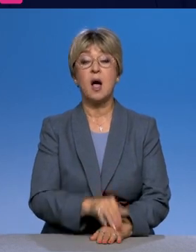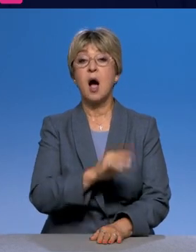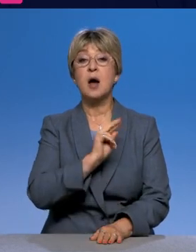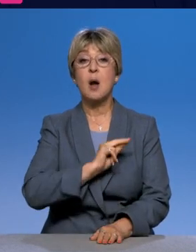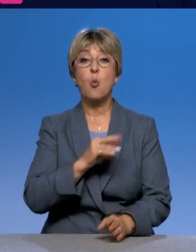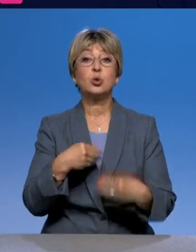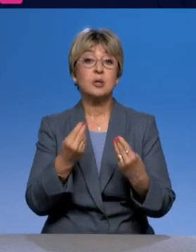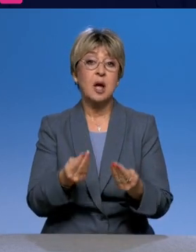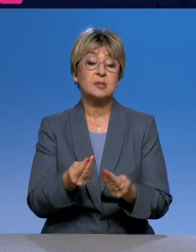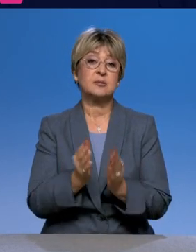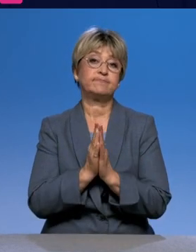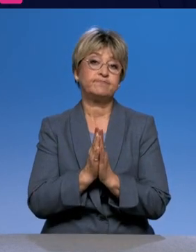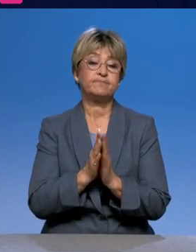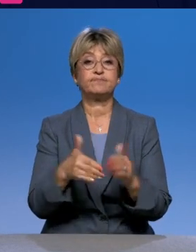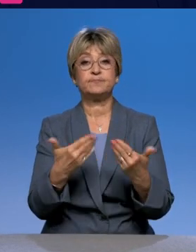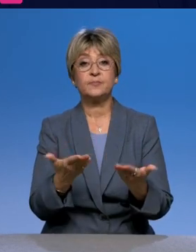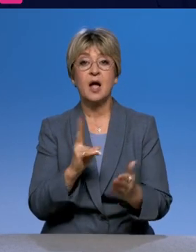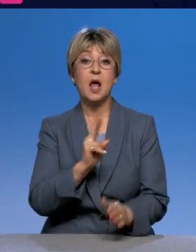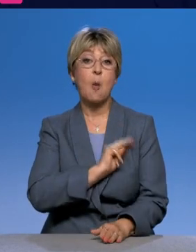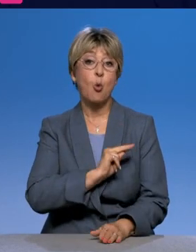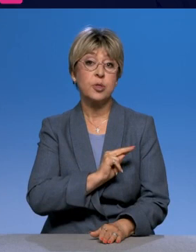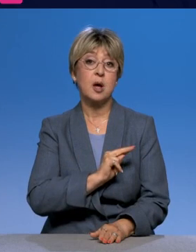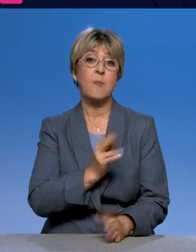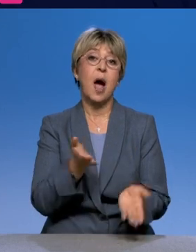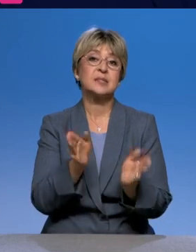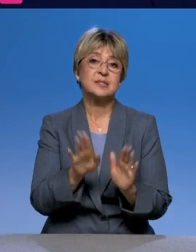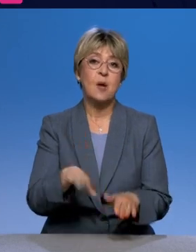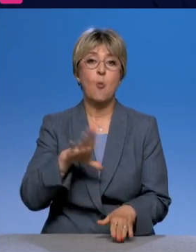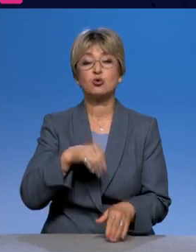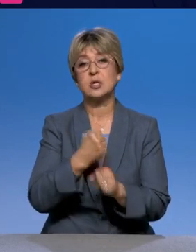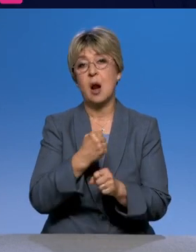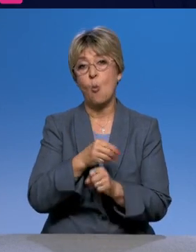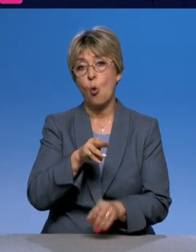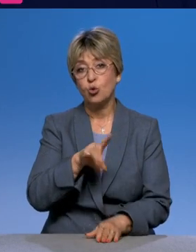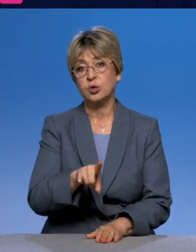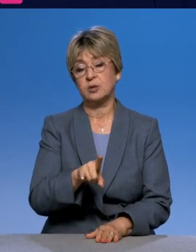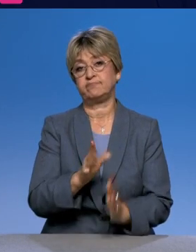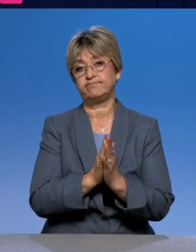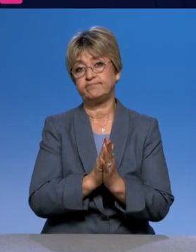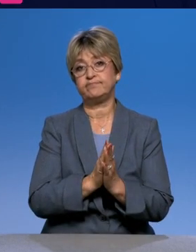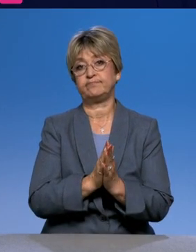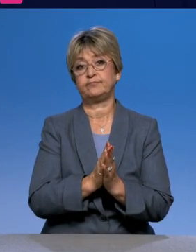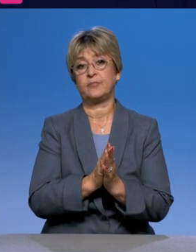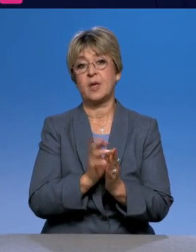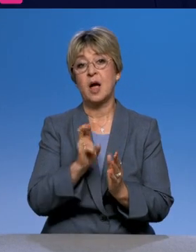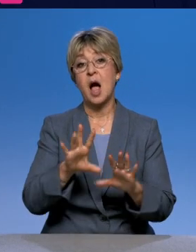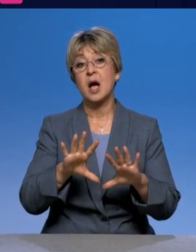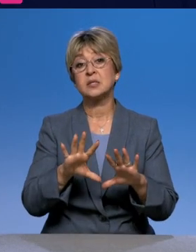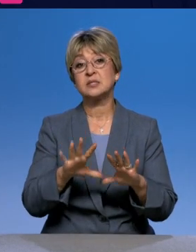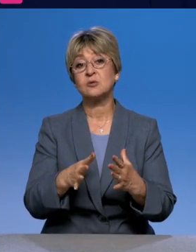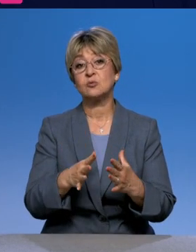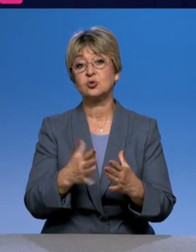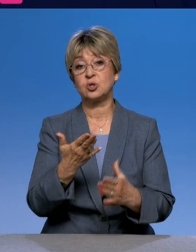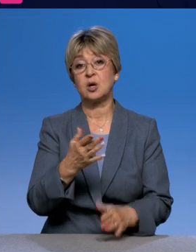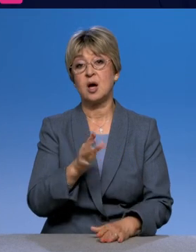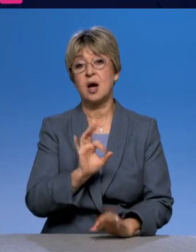работодатель с просьбой. Он обращается к работникам с просьбой – останьтесь после работы или выйдите. Как вот в случае с конвейером сказал